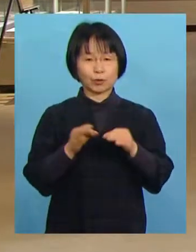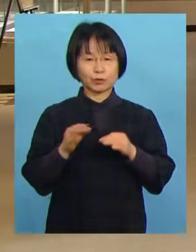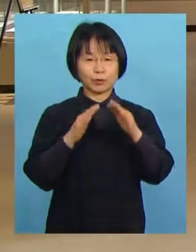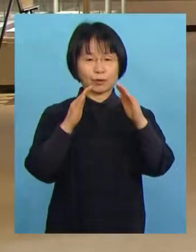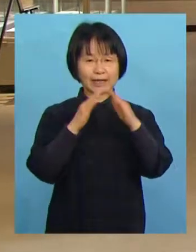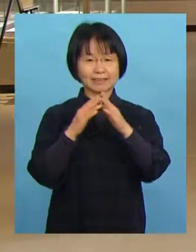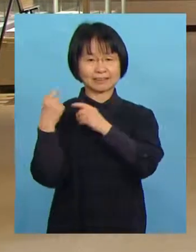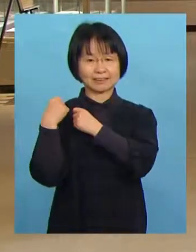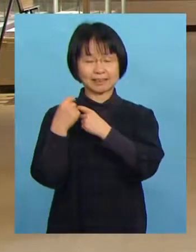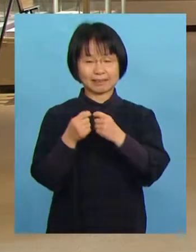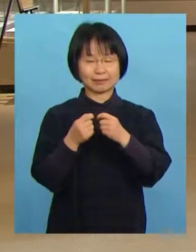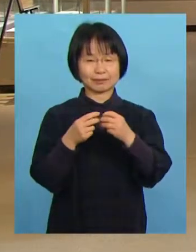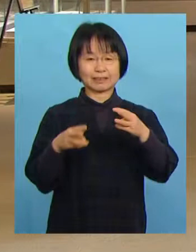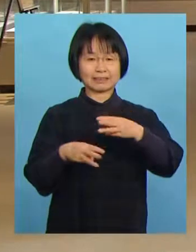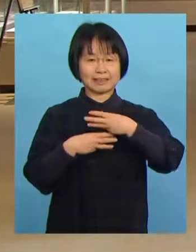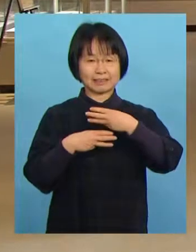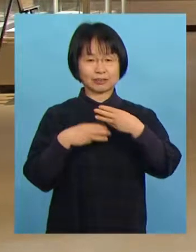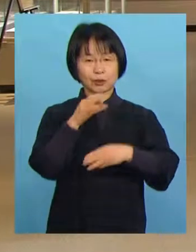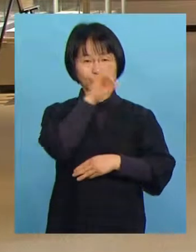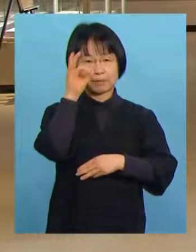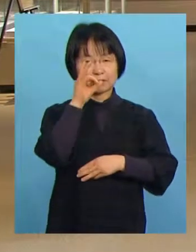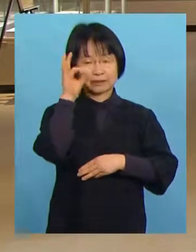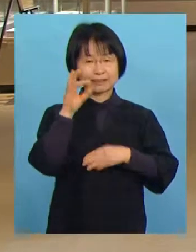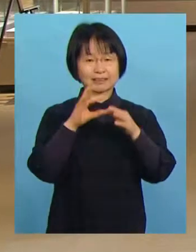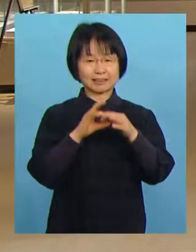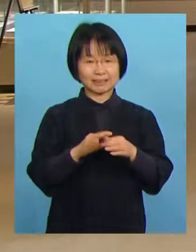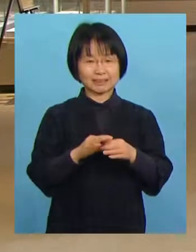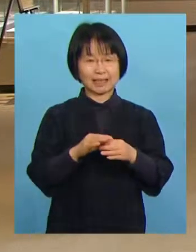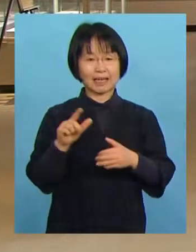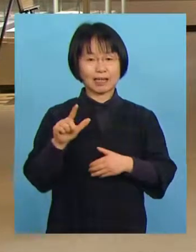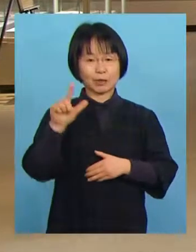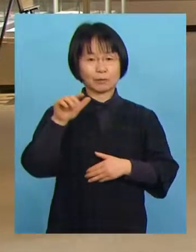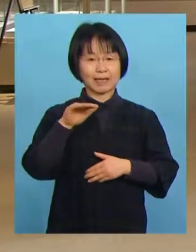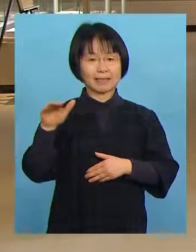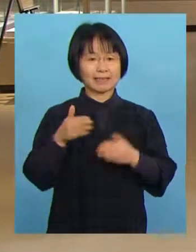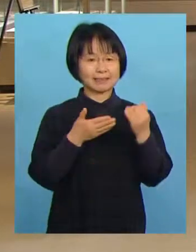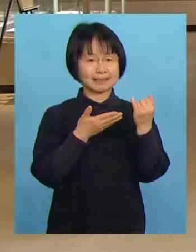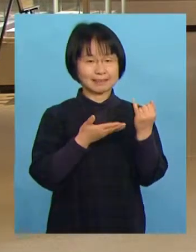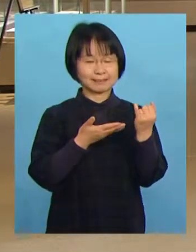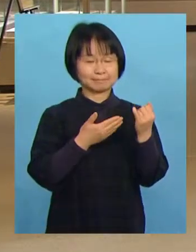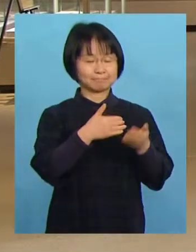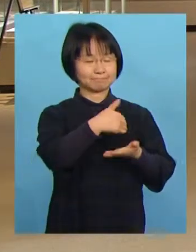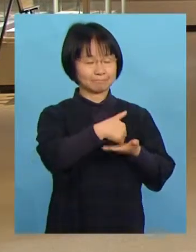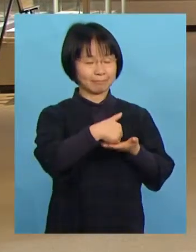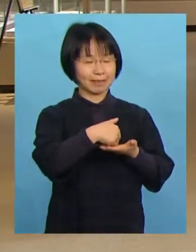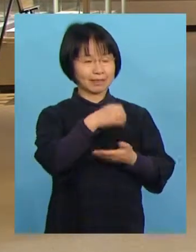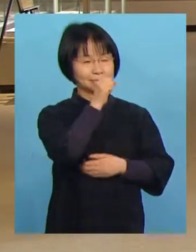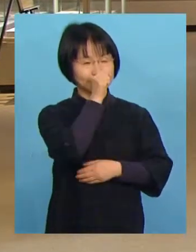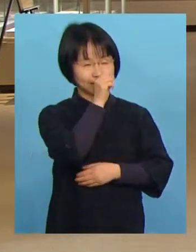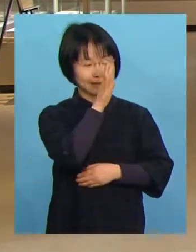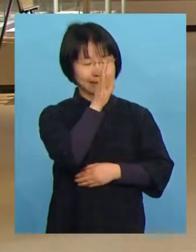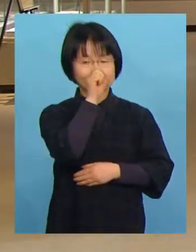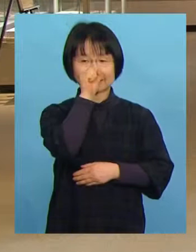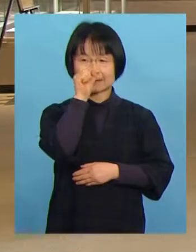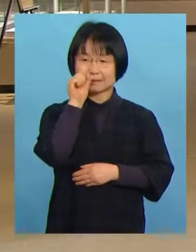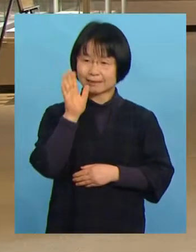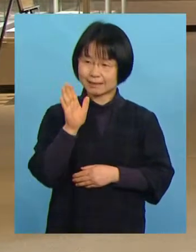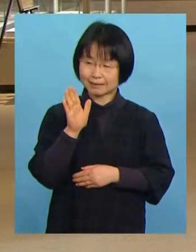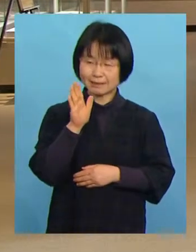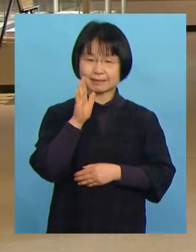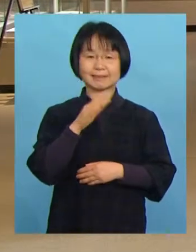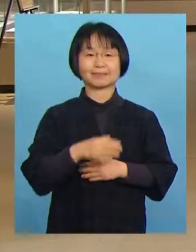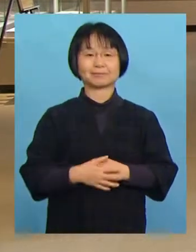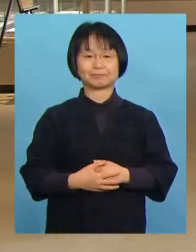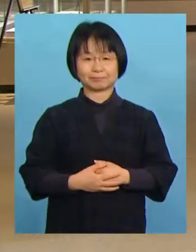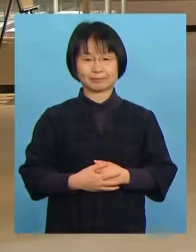な人形巡りについて近江商人博物館の上平さんにお話をお伺いします。よろしくお願いします。 よろしくお願い